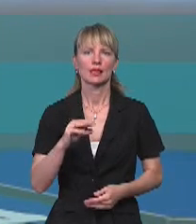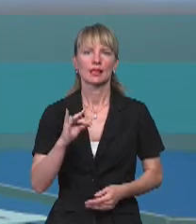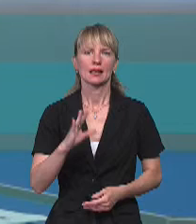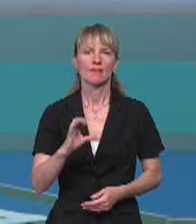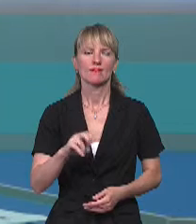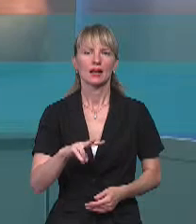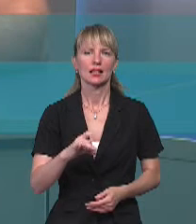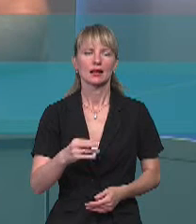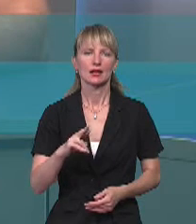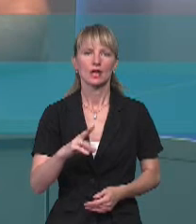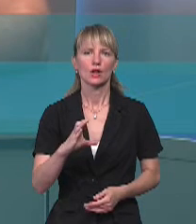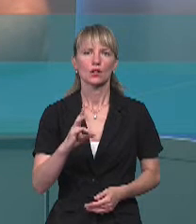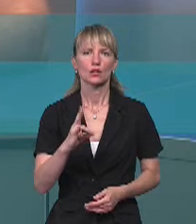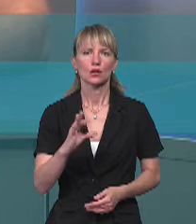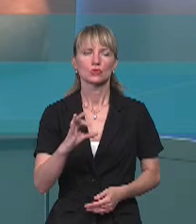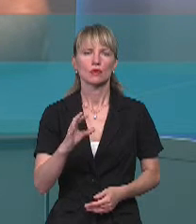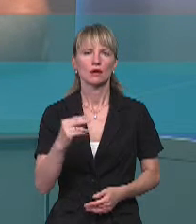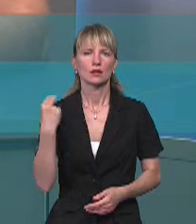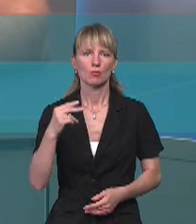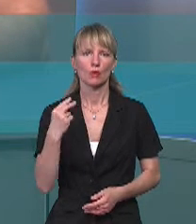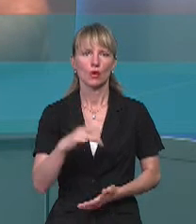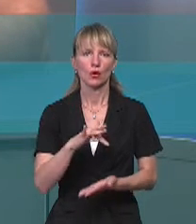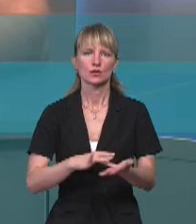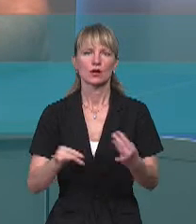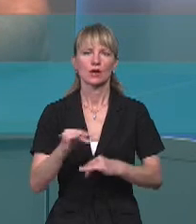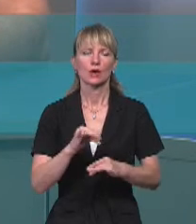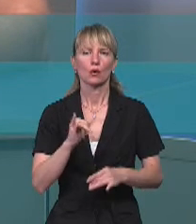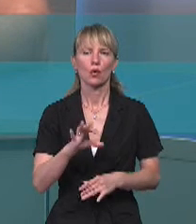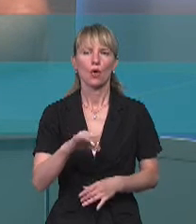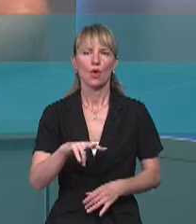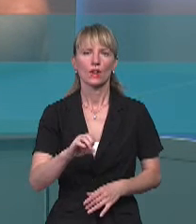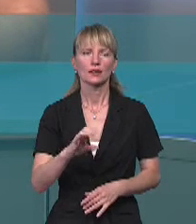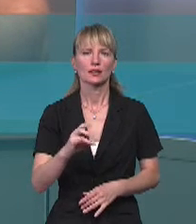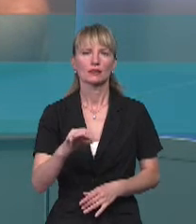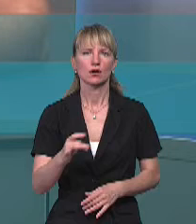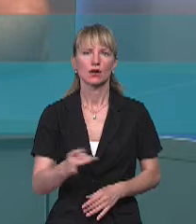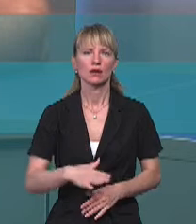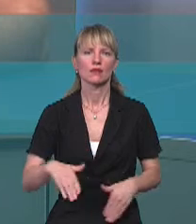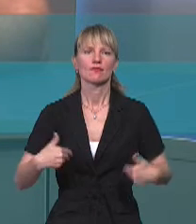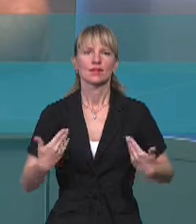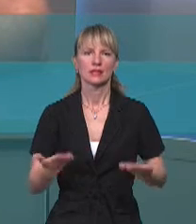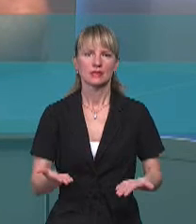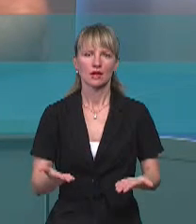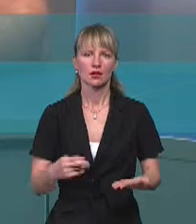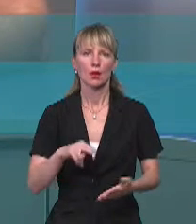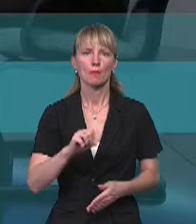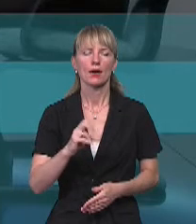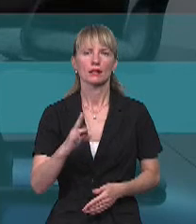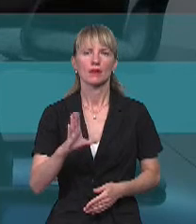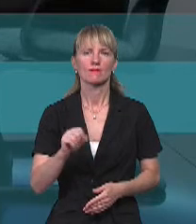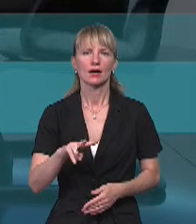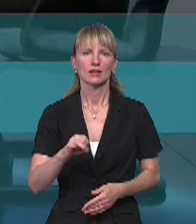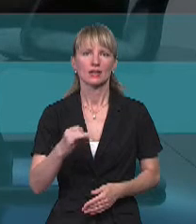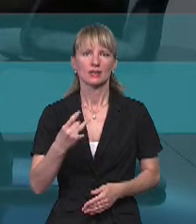Мостового, голову райадміністрації Запорізької міської ради по Олександрівському району. Вітаю, пані Олеся, вітаю, пан Валерій.